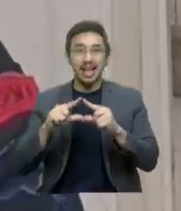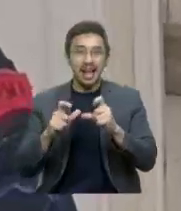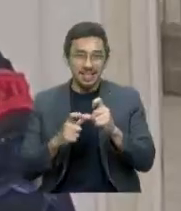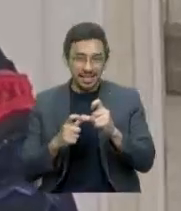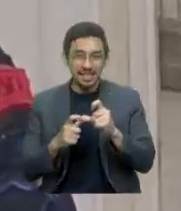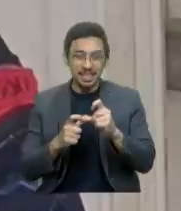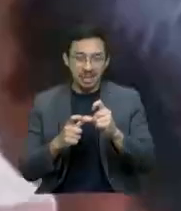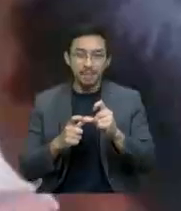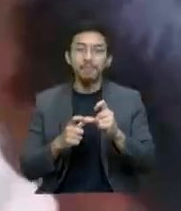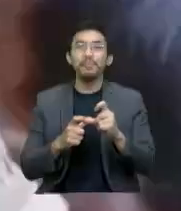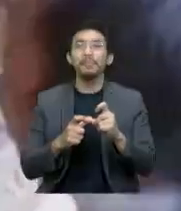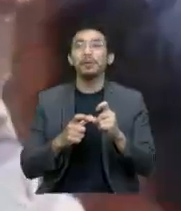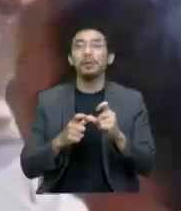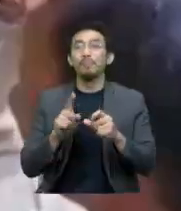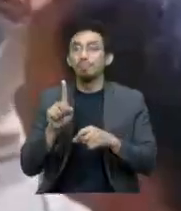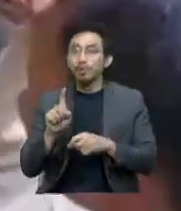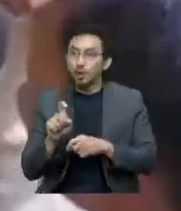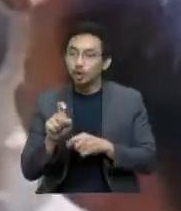nanti dibutuhkan dari.